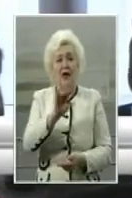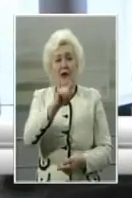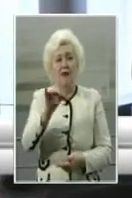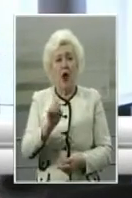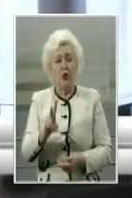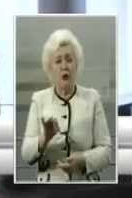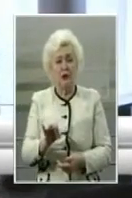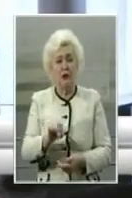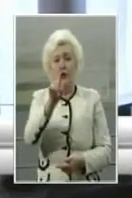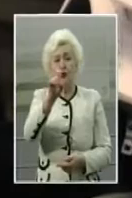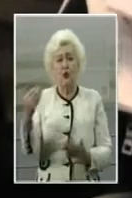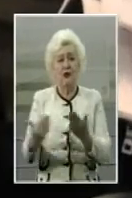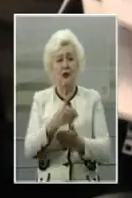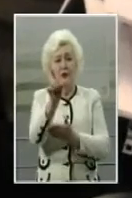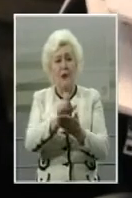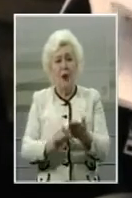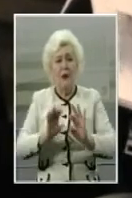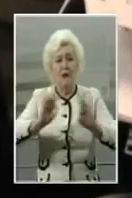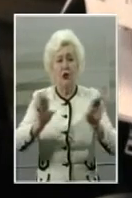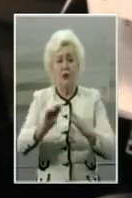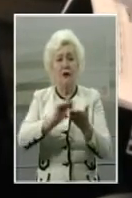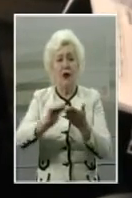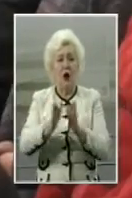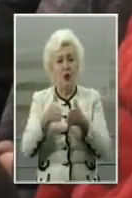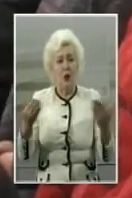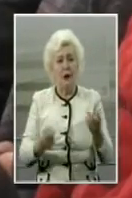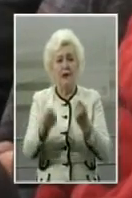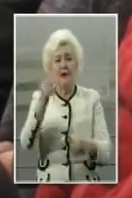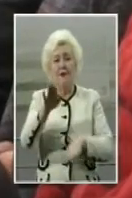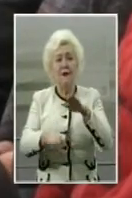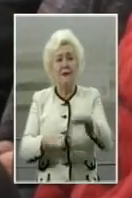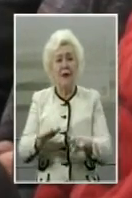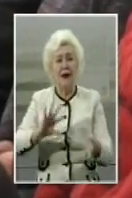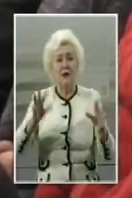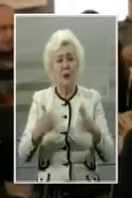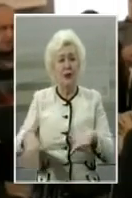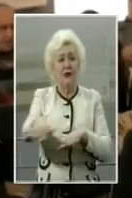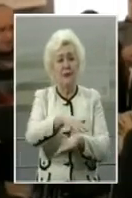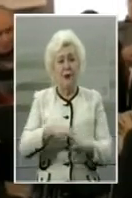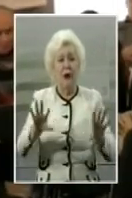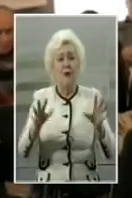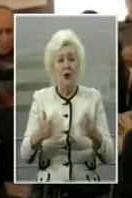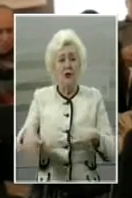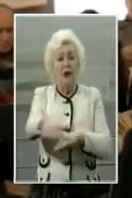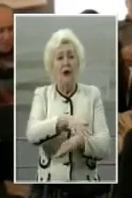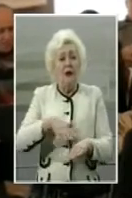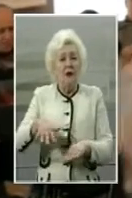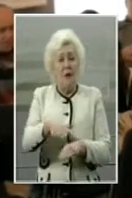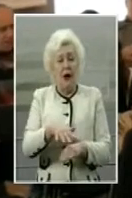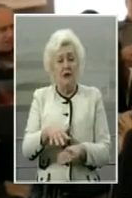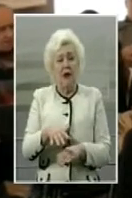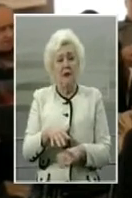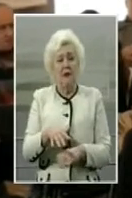Загороднюк, сотні нових поезій, оповідань, романів з'явилось слідами подій на Майдані. Події на Майдані